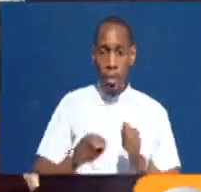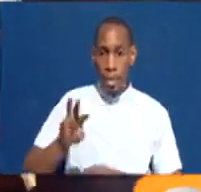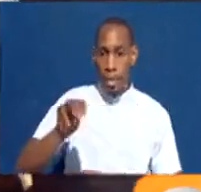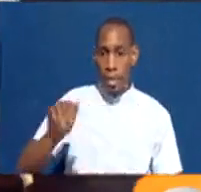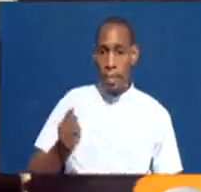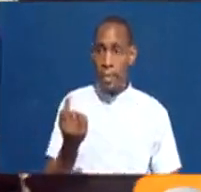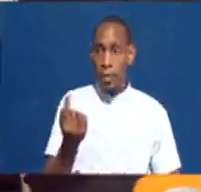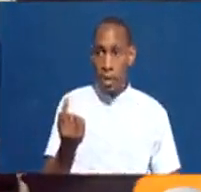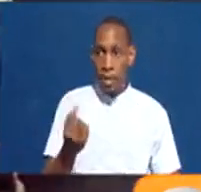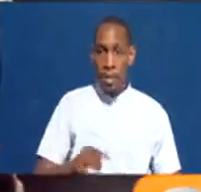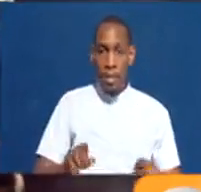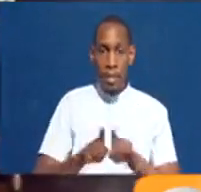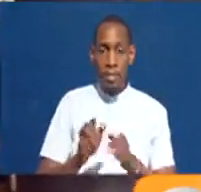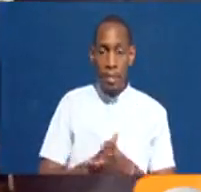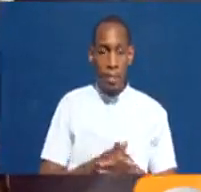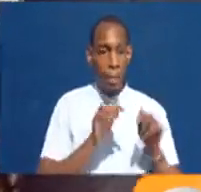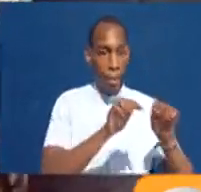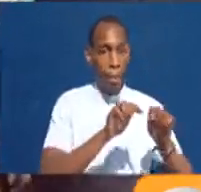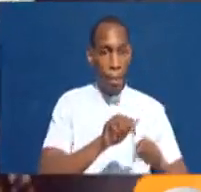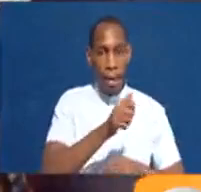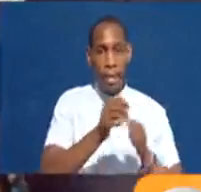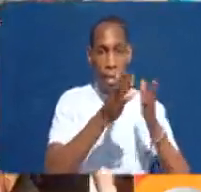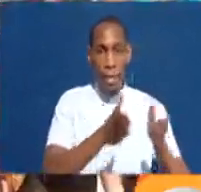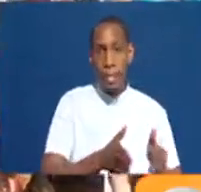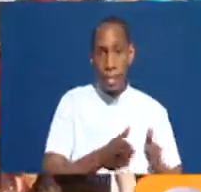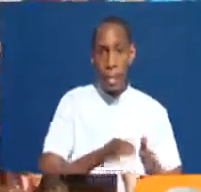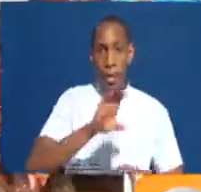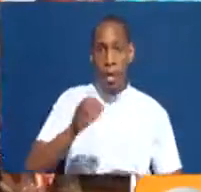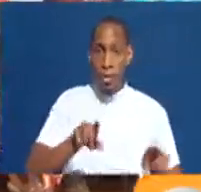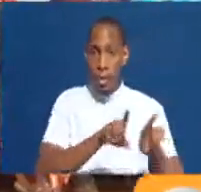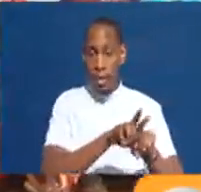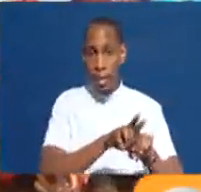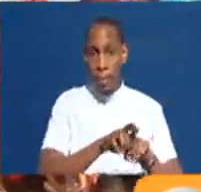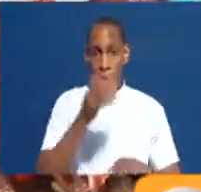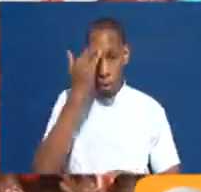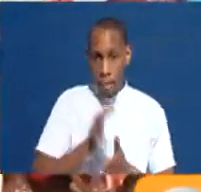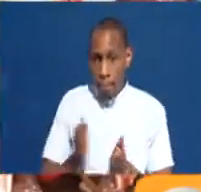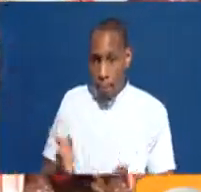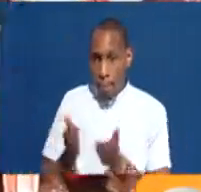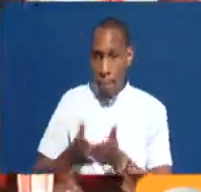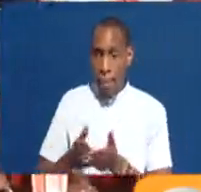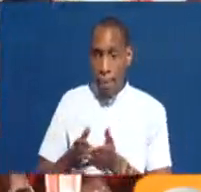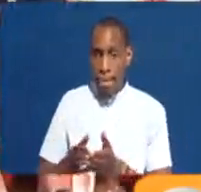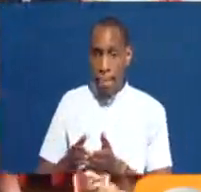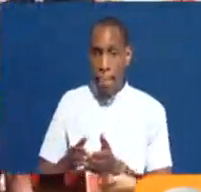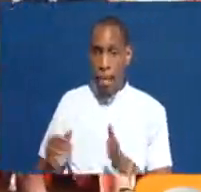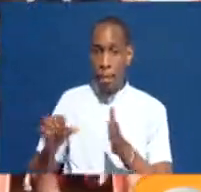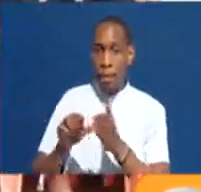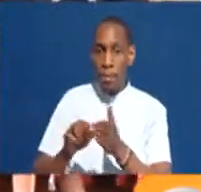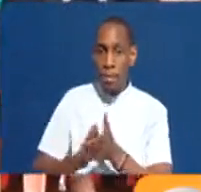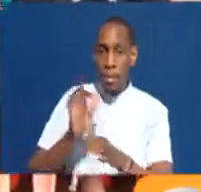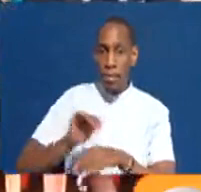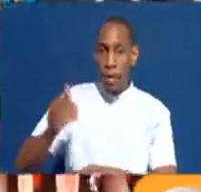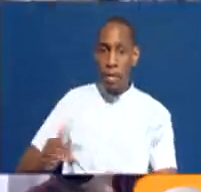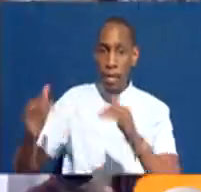wodi mmoja, huku akiwasuta baadhi ya viongozi kutoka kaunti hiyo kwa kuchochea madhila yanayomkumba katika bunge la